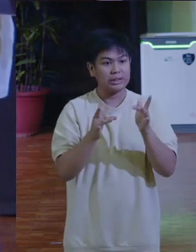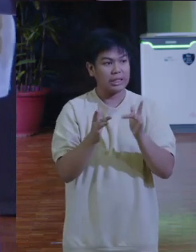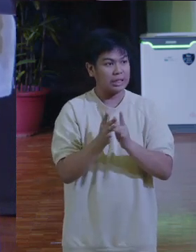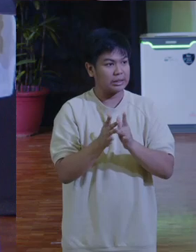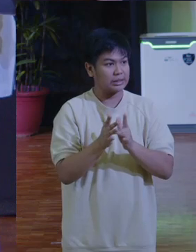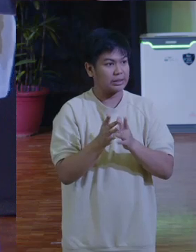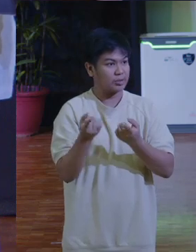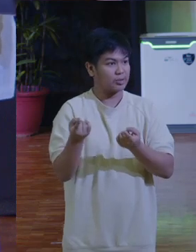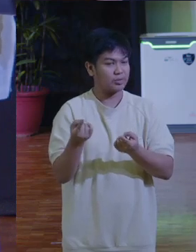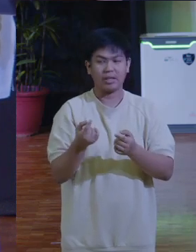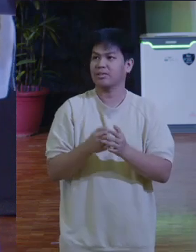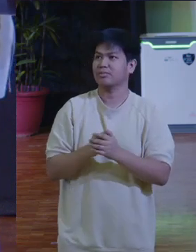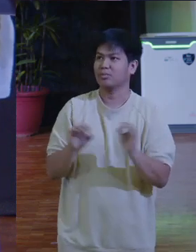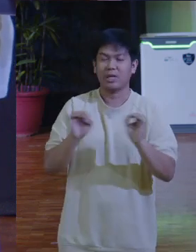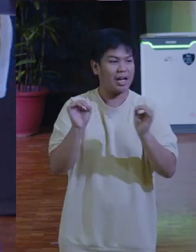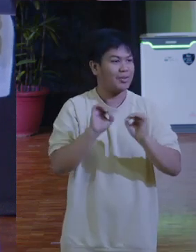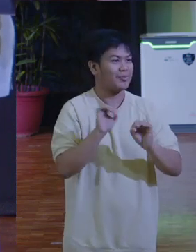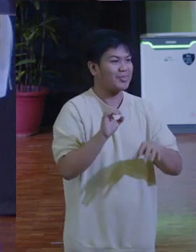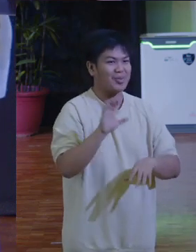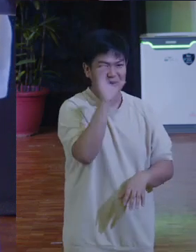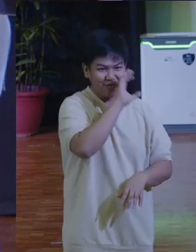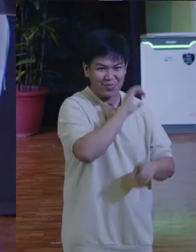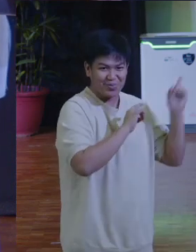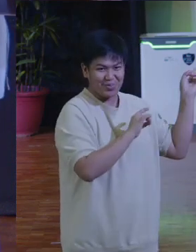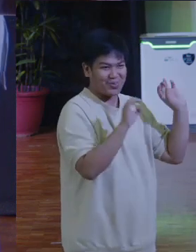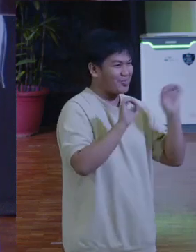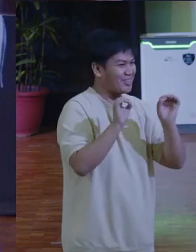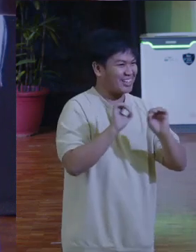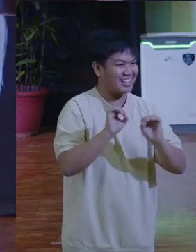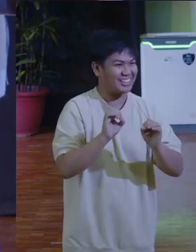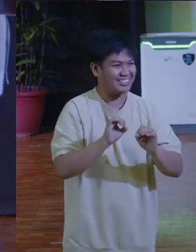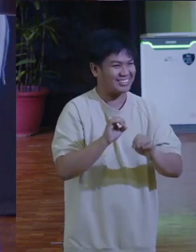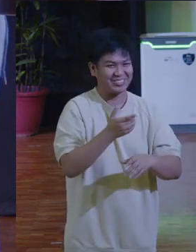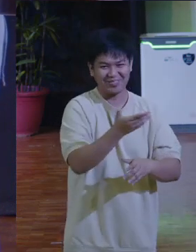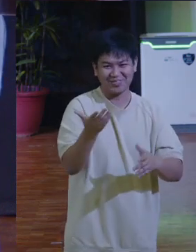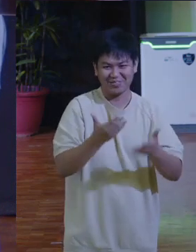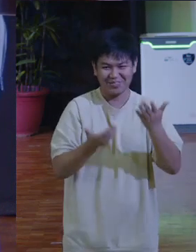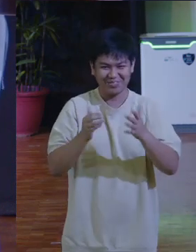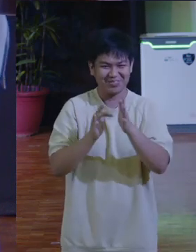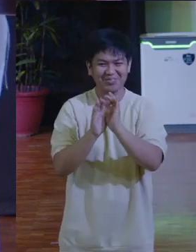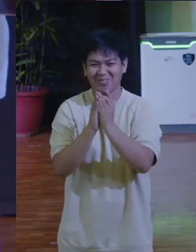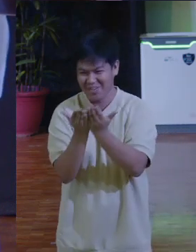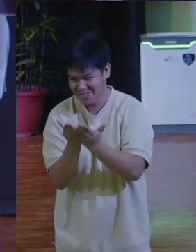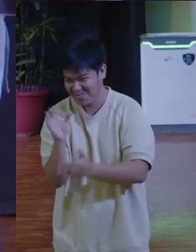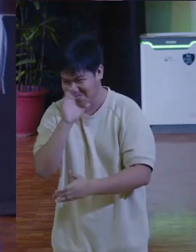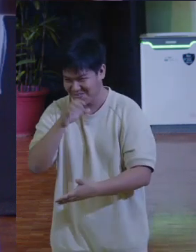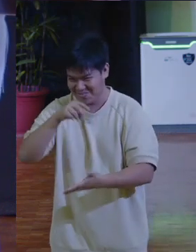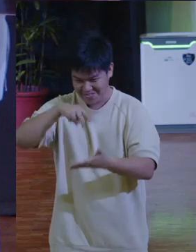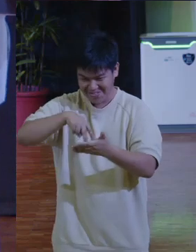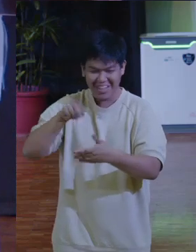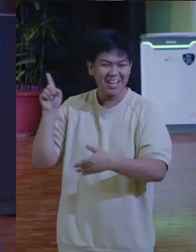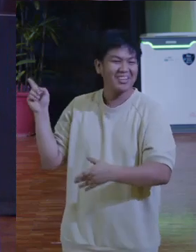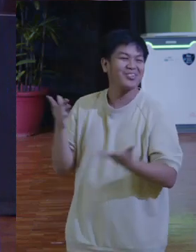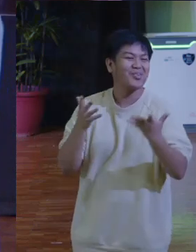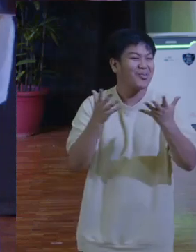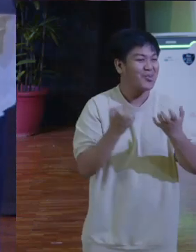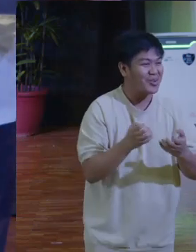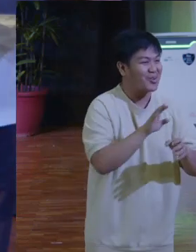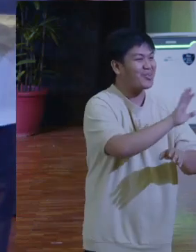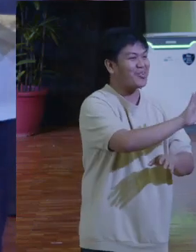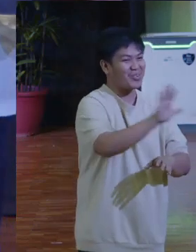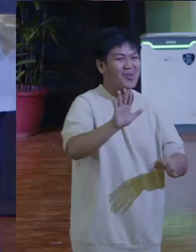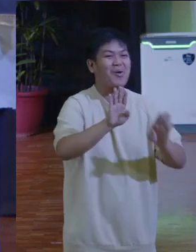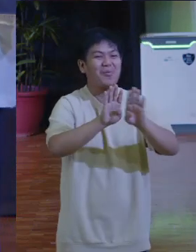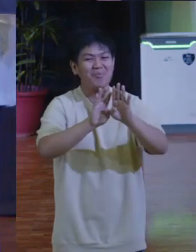Wala po sa screen. Huwag niyo hanapin sa screen. Hanapin niyo sa Biblia niyo. No? Kaya pinabubuksan ko sa inyo ang mga Biblia